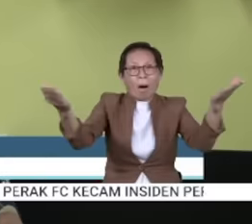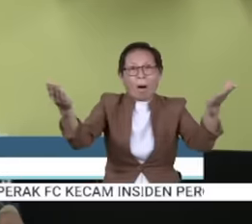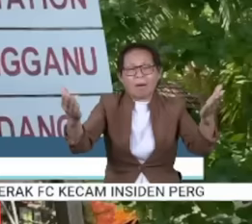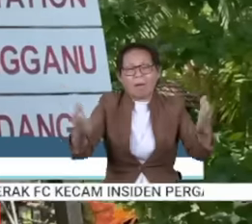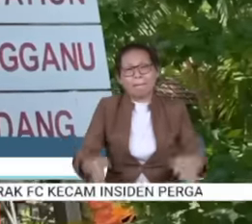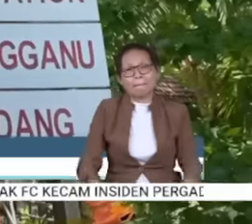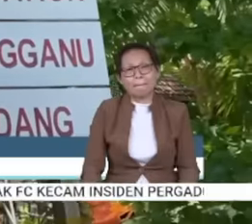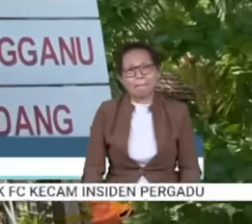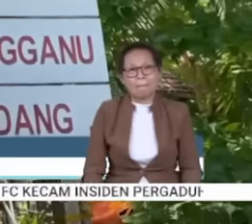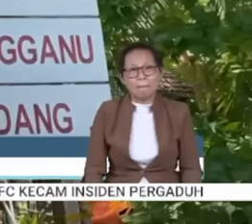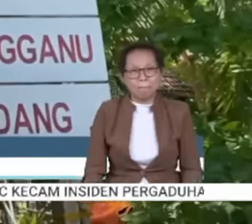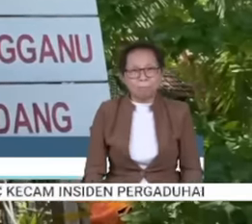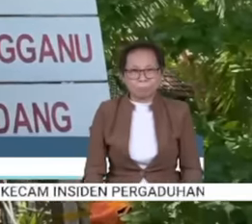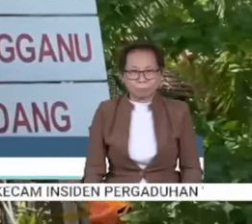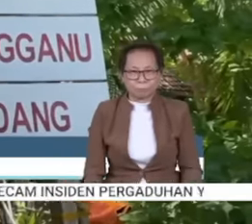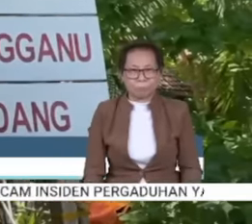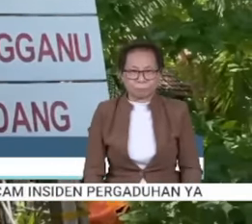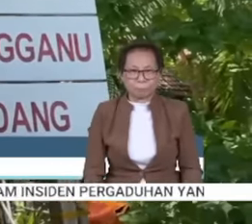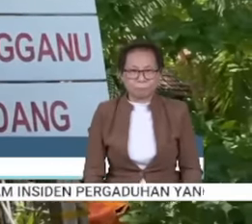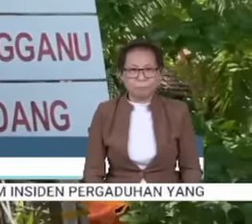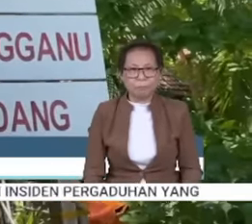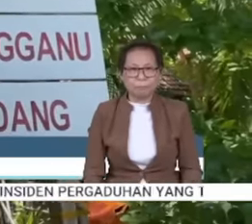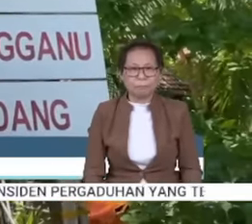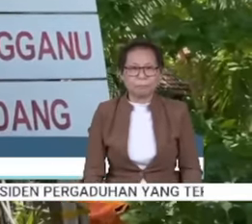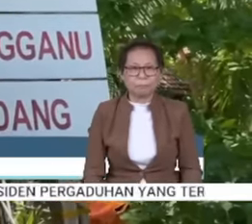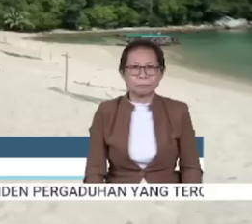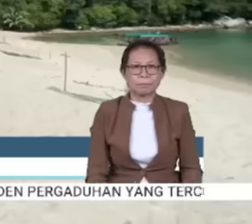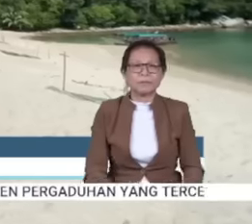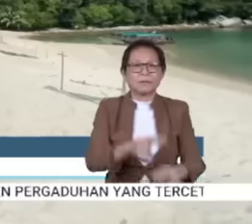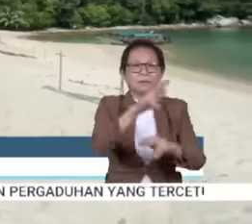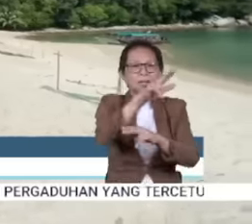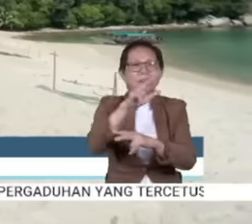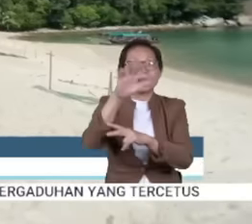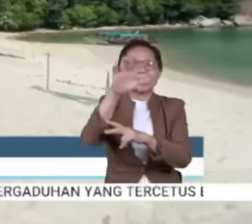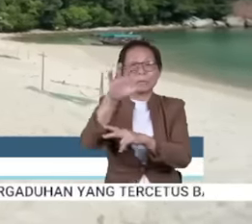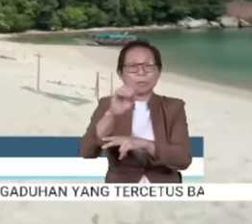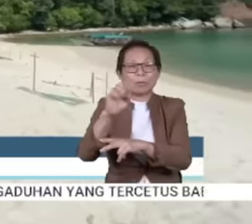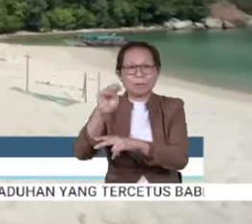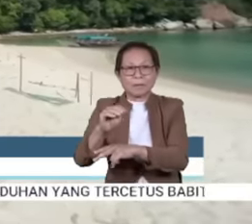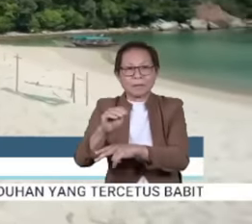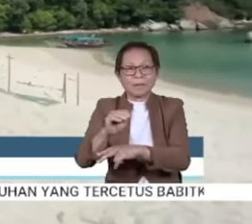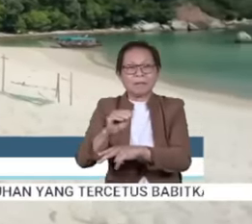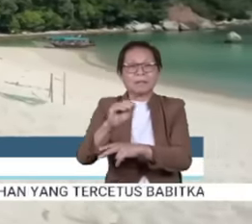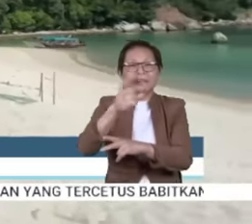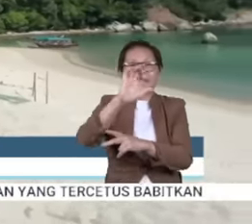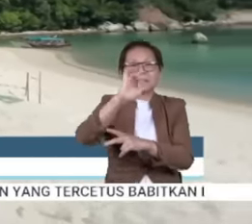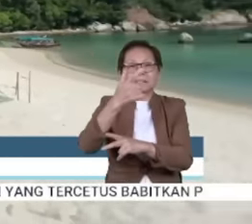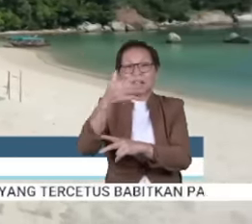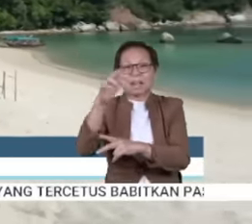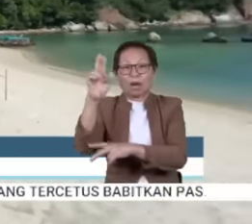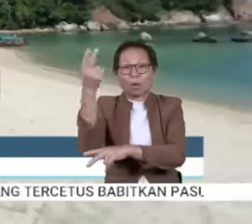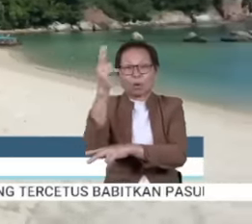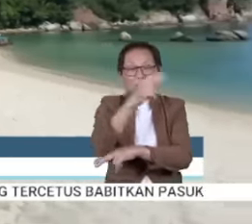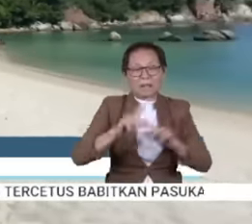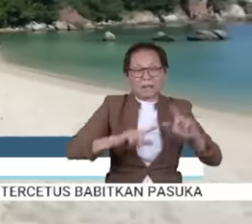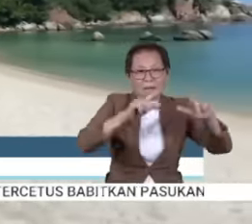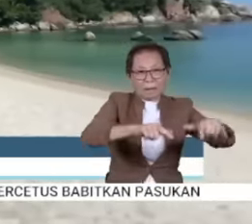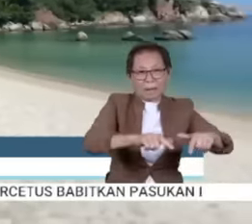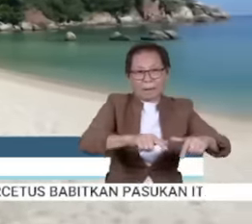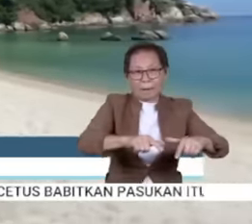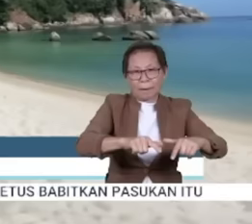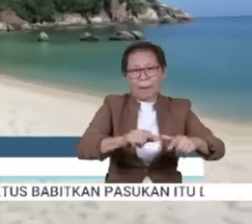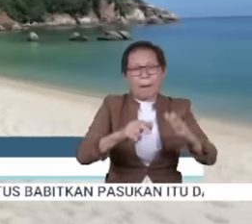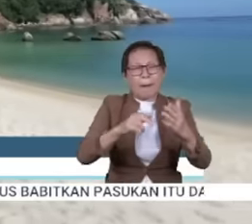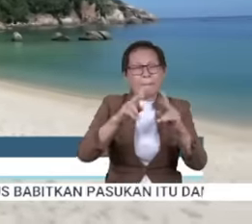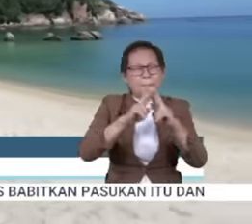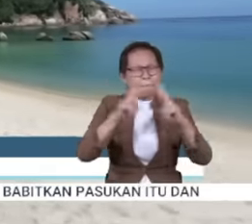orang tua pantai sepanjang 350 m di Cagak hutang Ini terletak di bagian paling